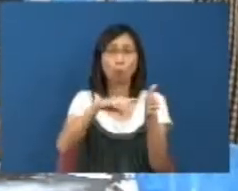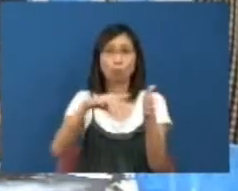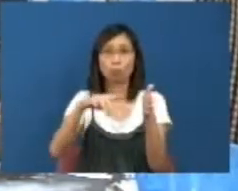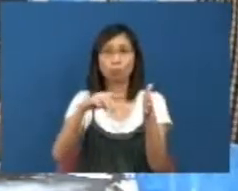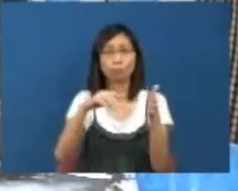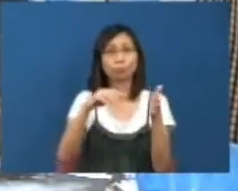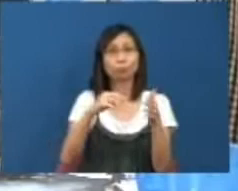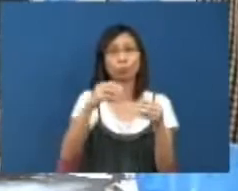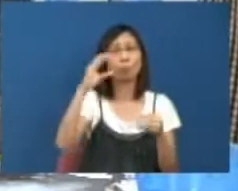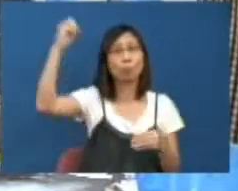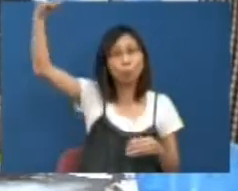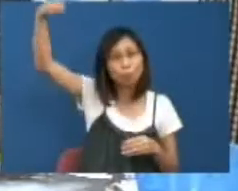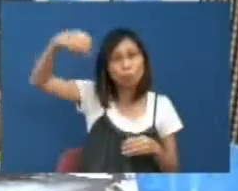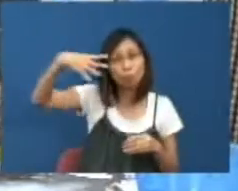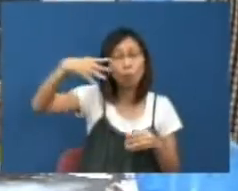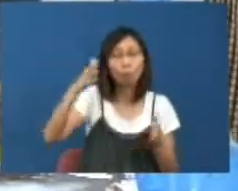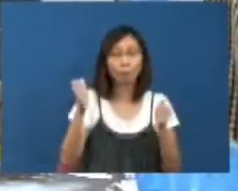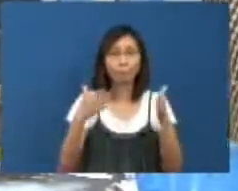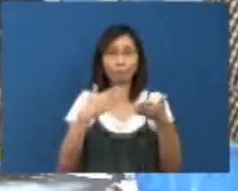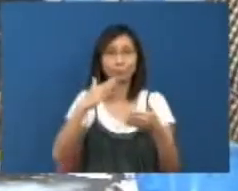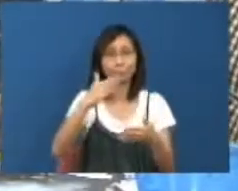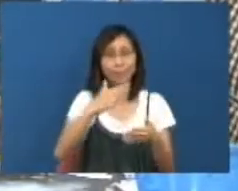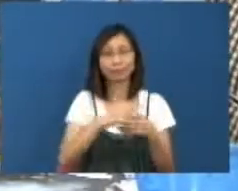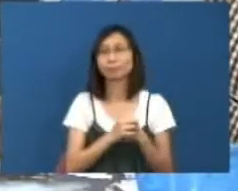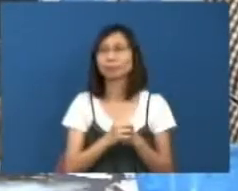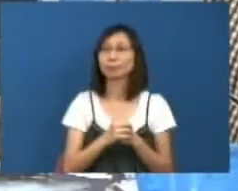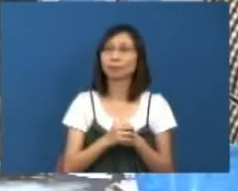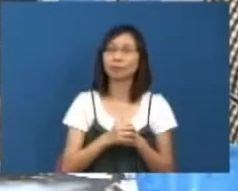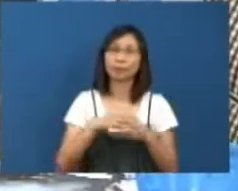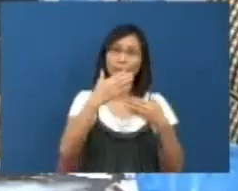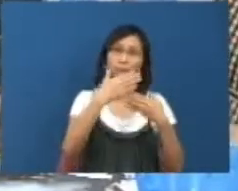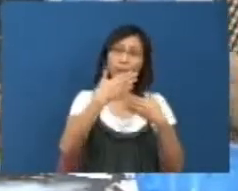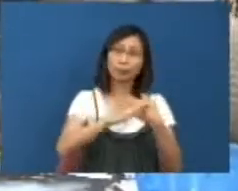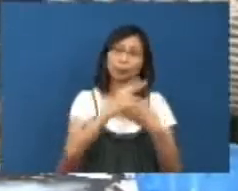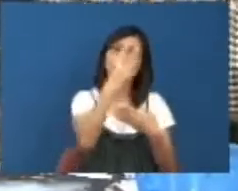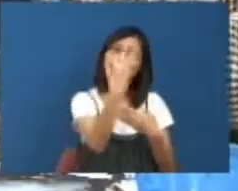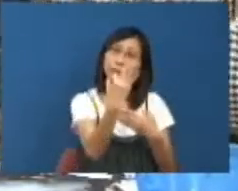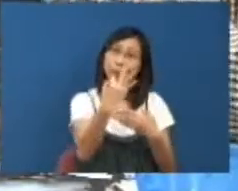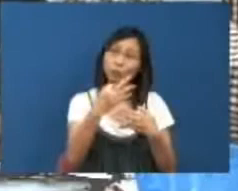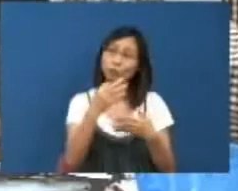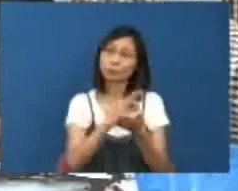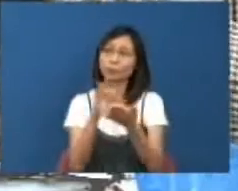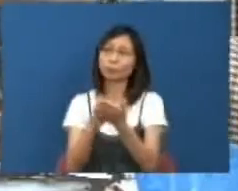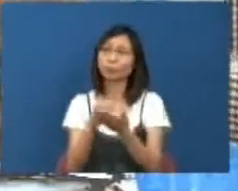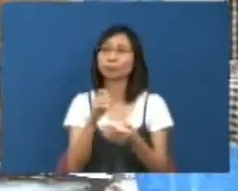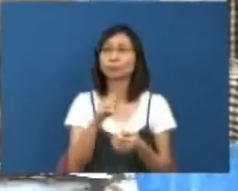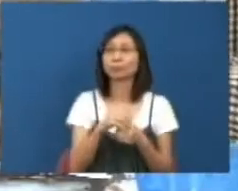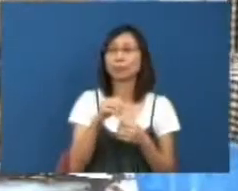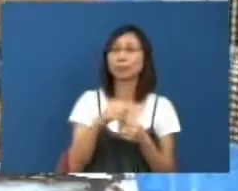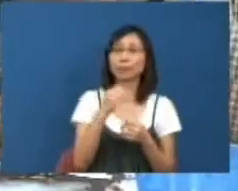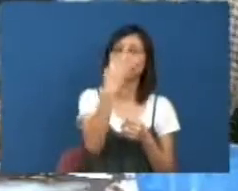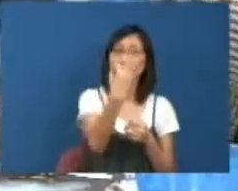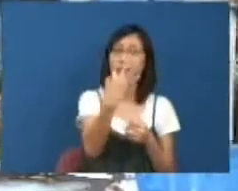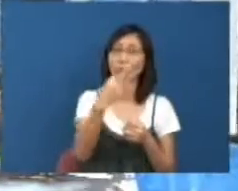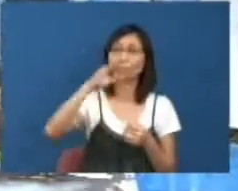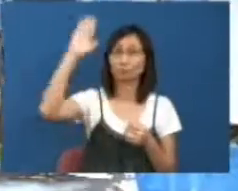嘅。咁同埋咧喺個大廈咧三個地方咧，佢裝咗風力發電機嘅。 哦，嗰啲嗰啲誒隔火層呢位啊？ 係啊， 睇